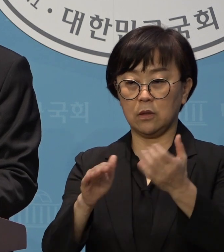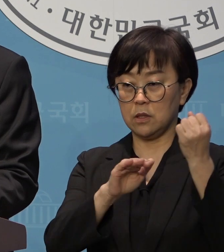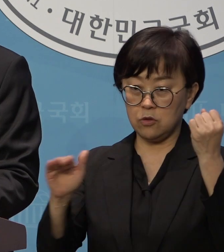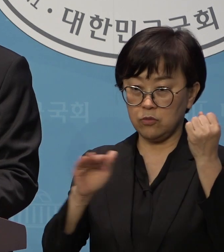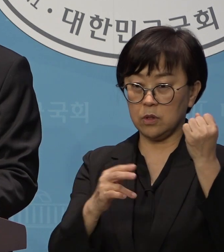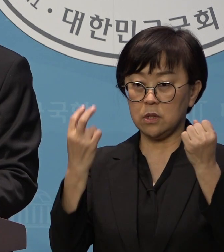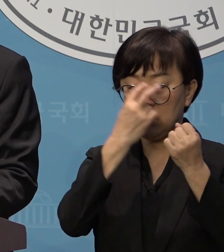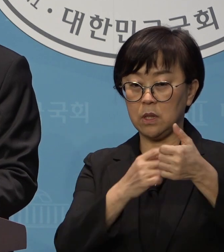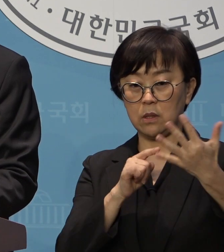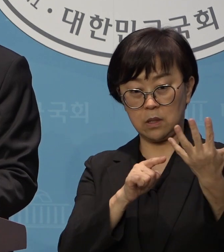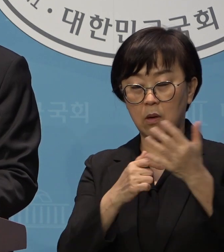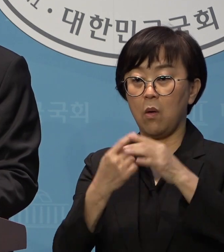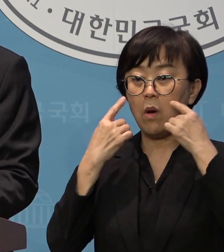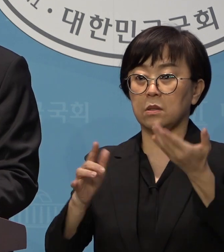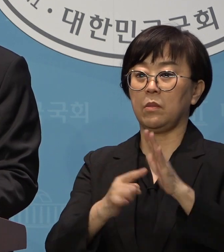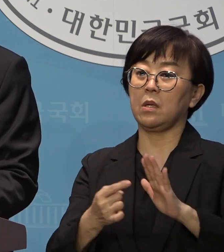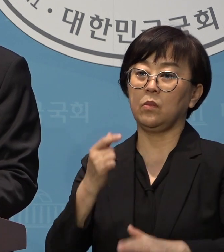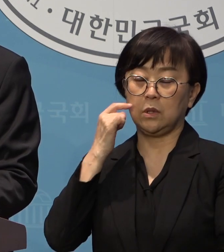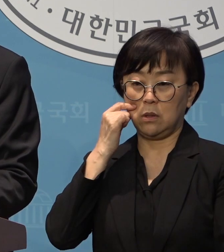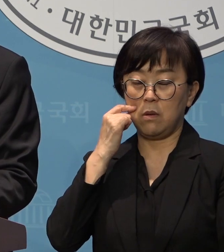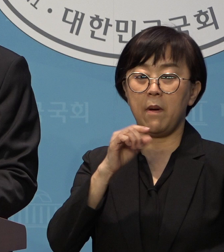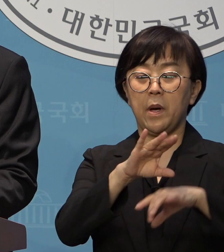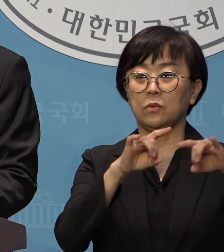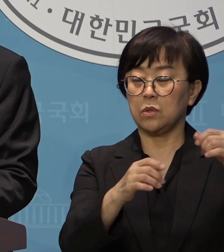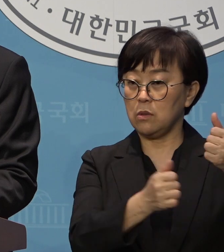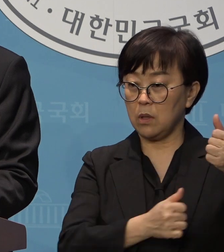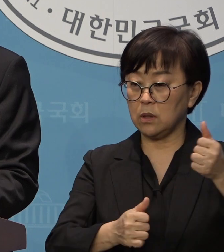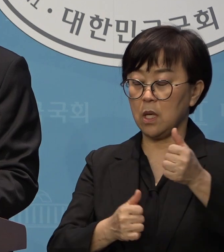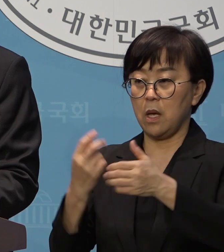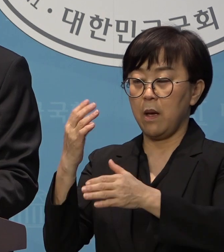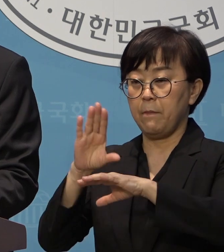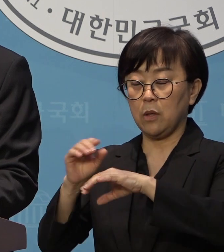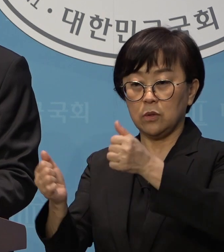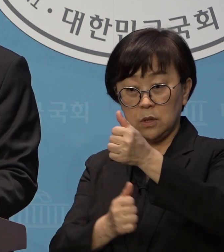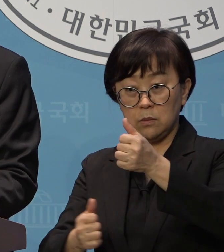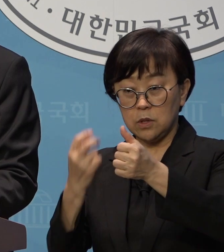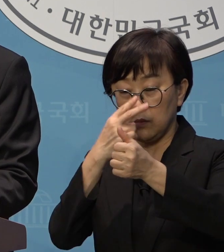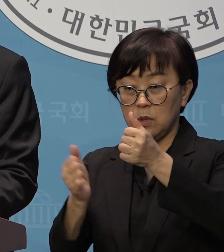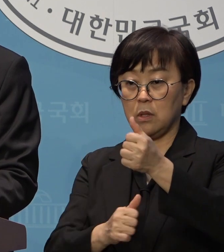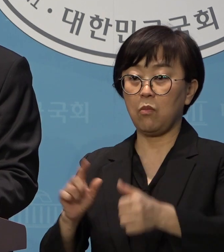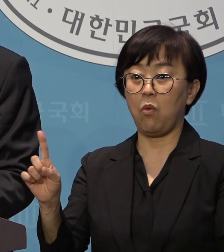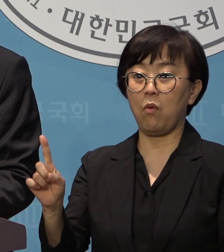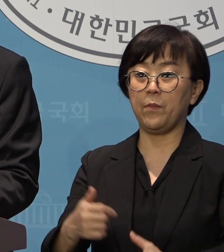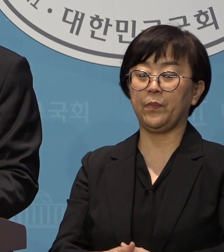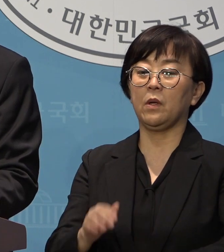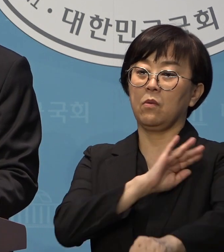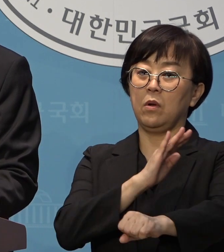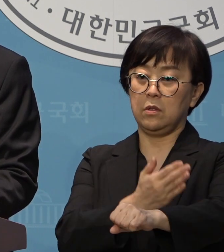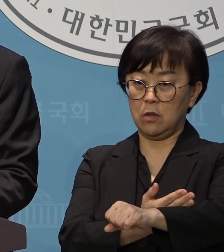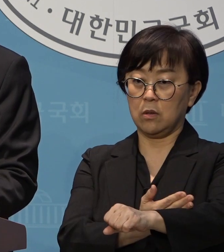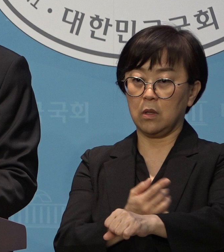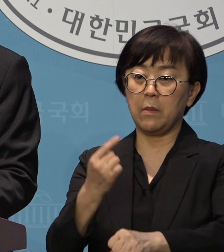심의 대상은 명확하게 밝히지 못하는 방통위와 방심위의 진짜 속셈은 결국 권력의